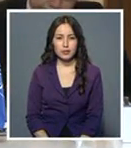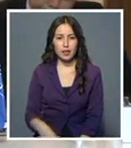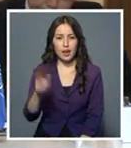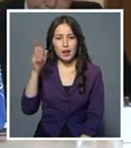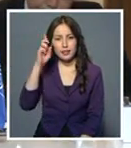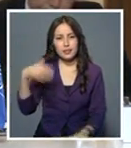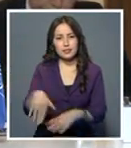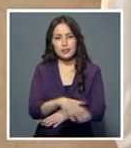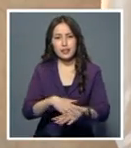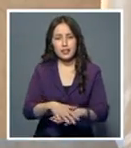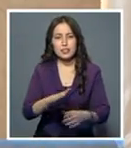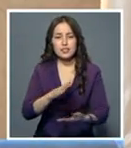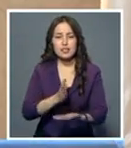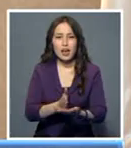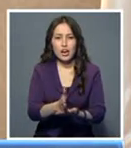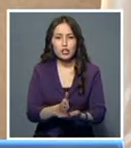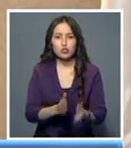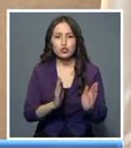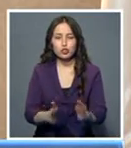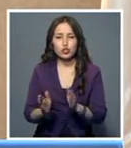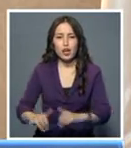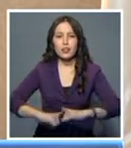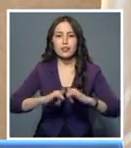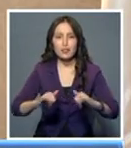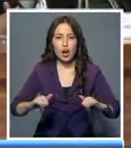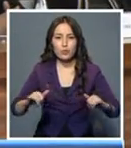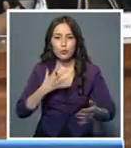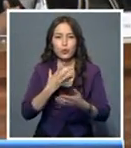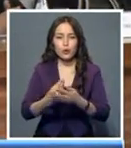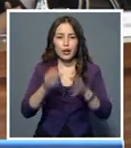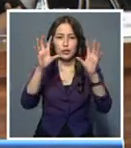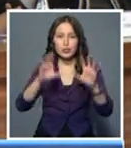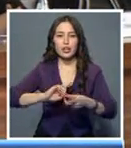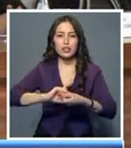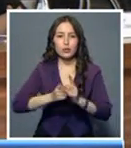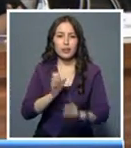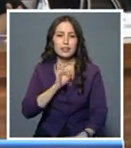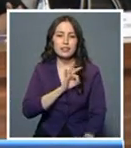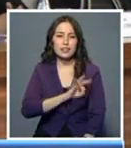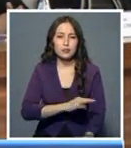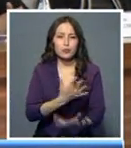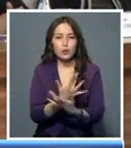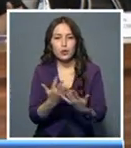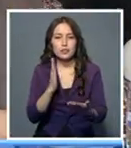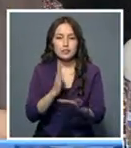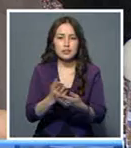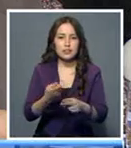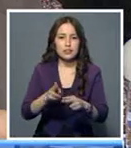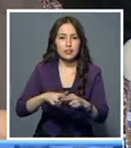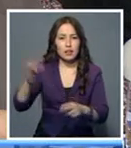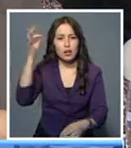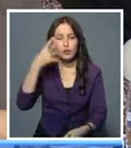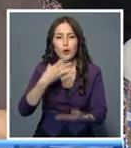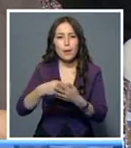Елдегі саяси жүйені одан әрі дамыту, азаматтық қоғам мен конституциялық реформадағы өзгерістердің тиімді тұстары. Бүгін Астанада тұңғыш президент